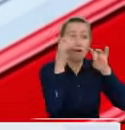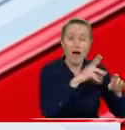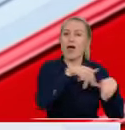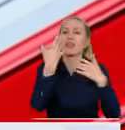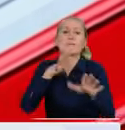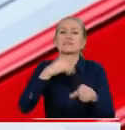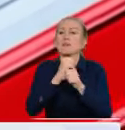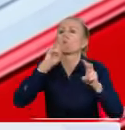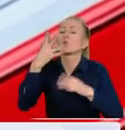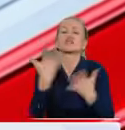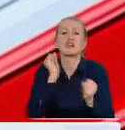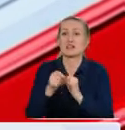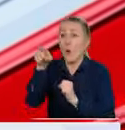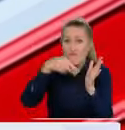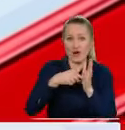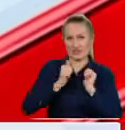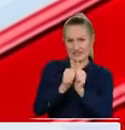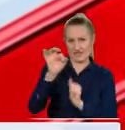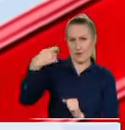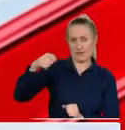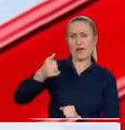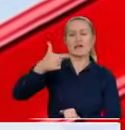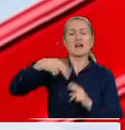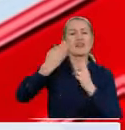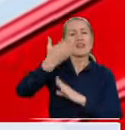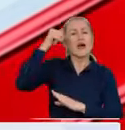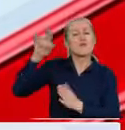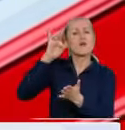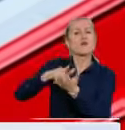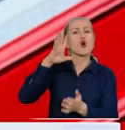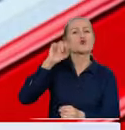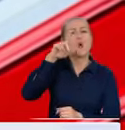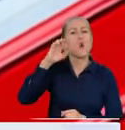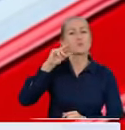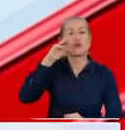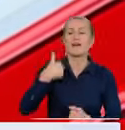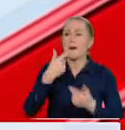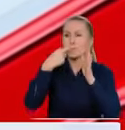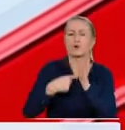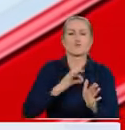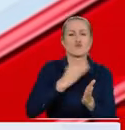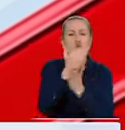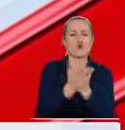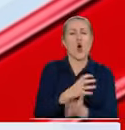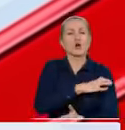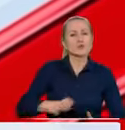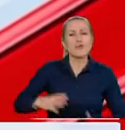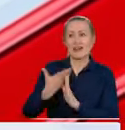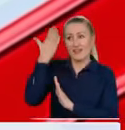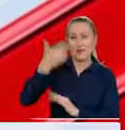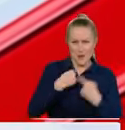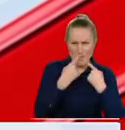dla prezydenta. Kilka dni temu w Kołobrzegu prezentowałem swój program gospodarki na przyszłość i tam powiedziałem wprost, że w ciągu